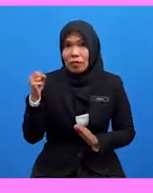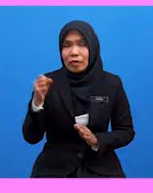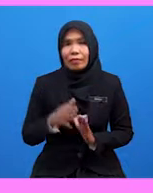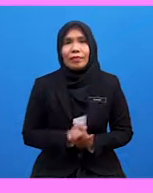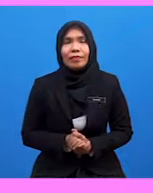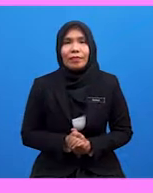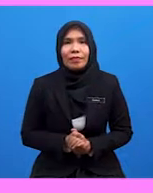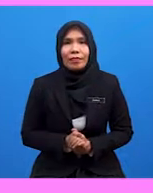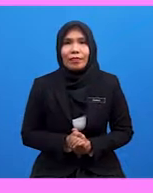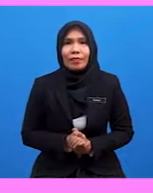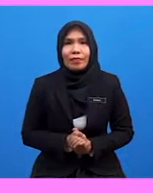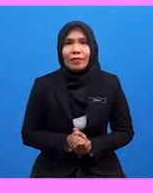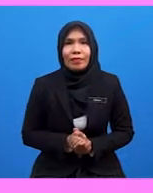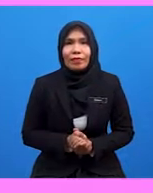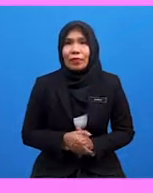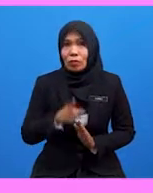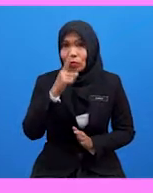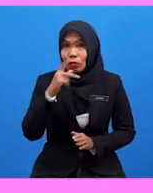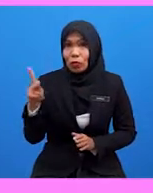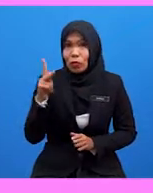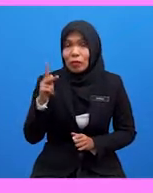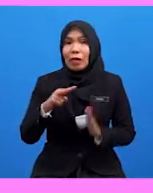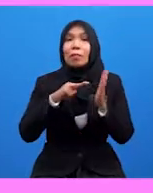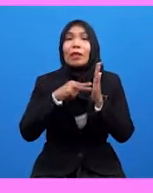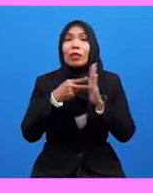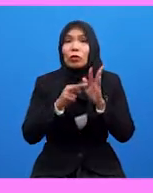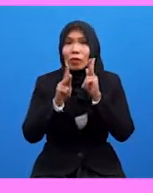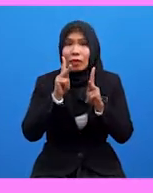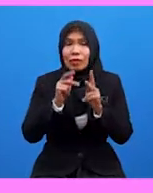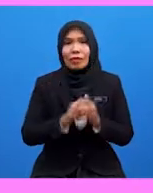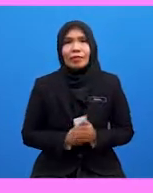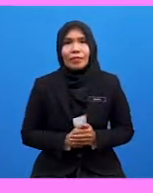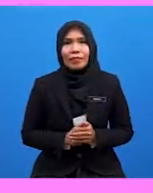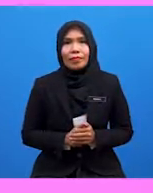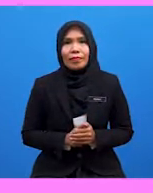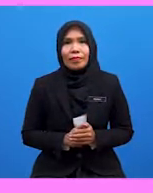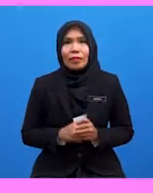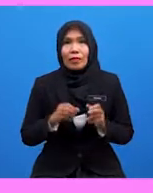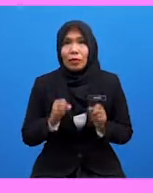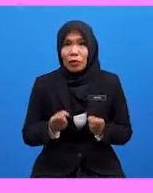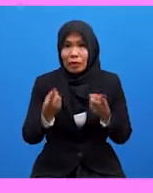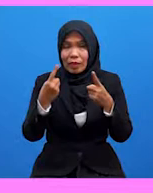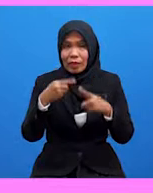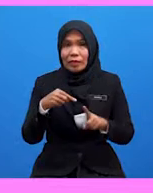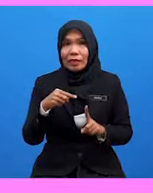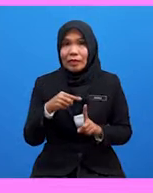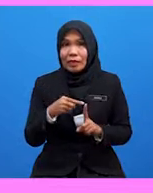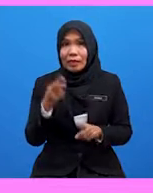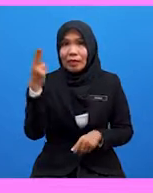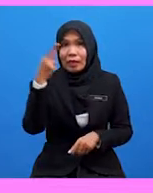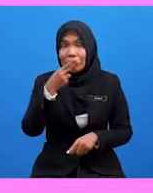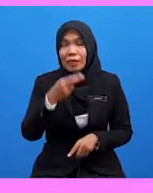untuk menguatkan maksud kata atau bandingan sifat. Kata penguat juga boleh hadir di hadapan kata